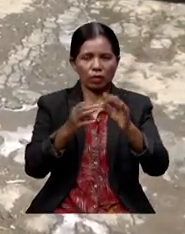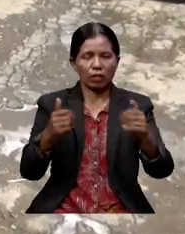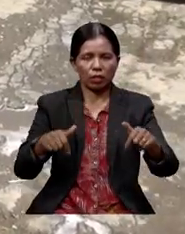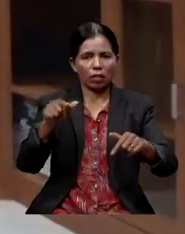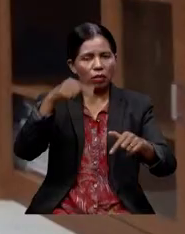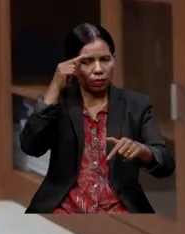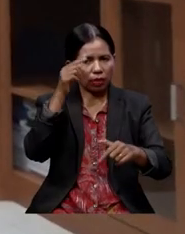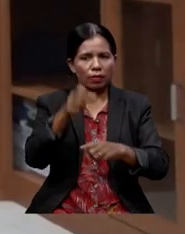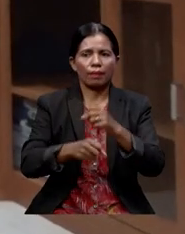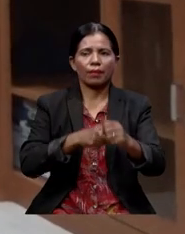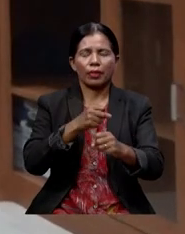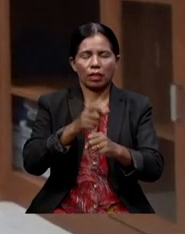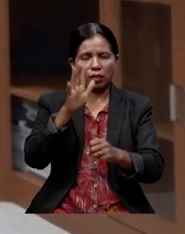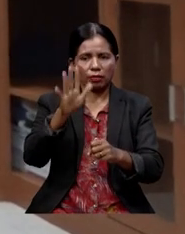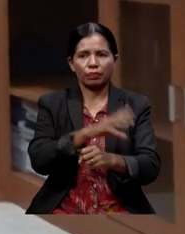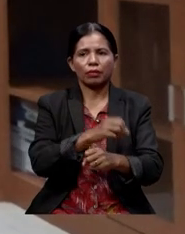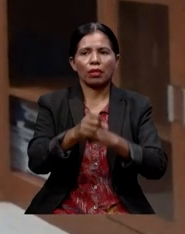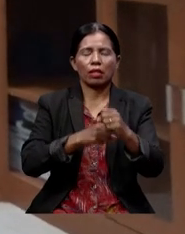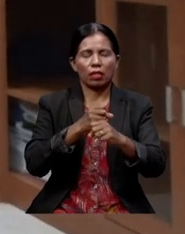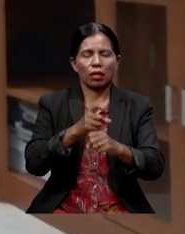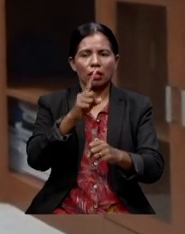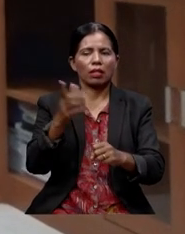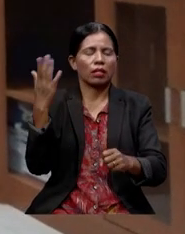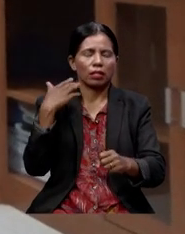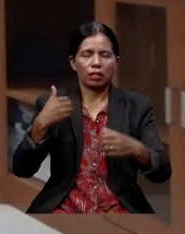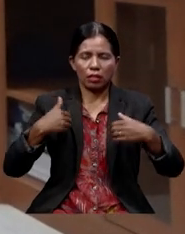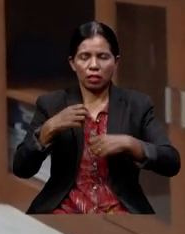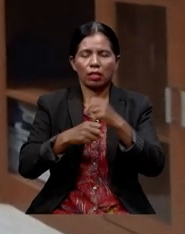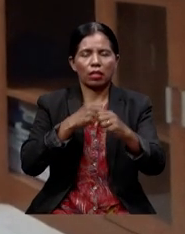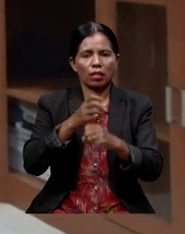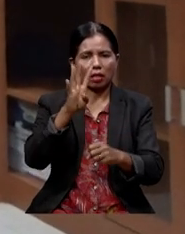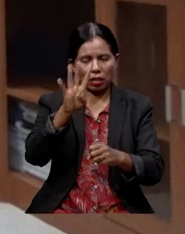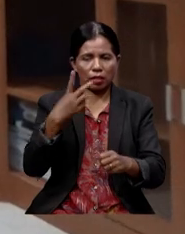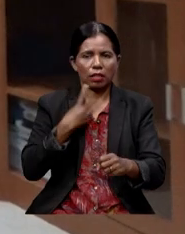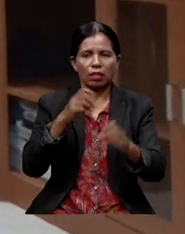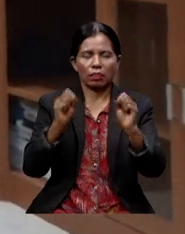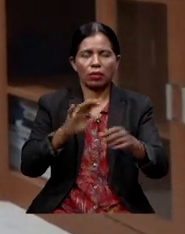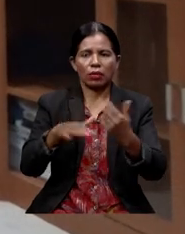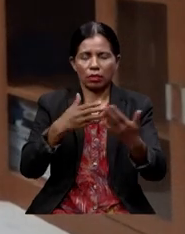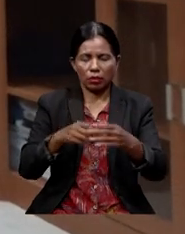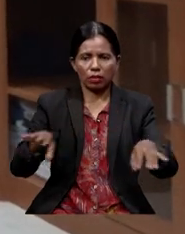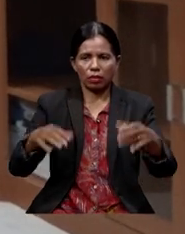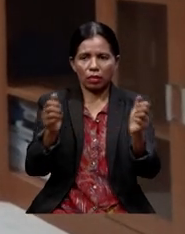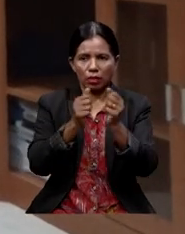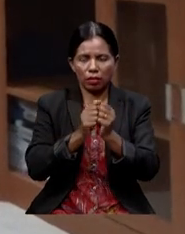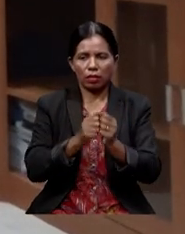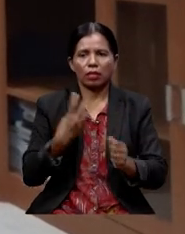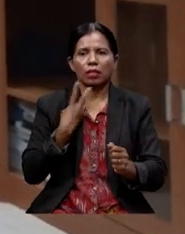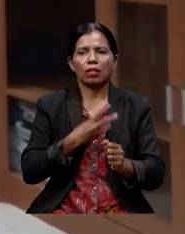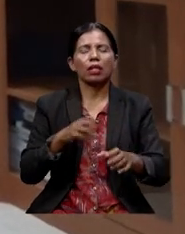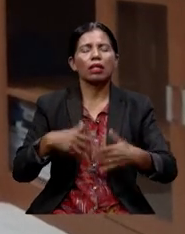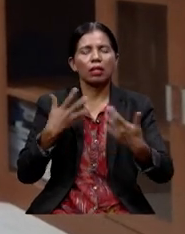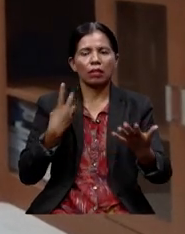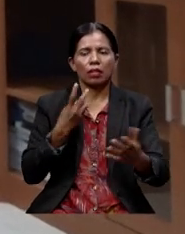tinan Lima, portina da Liona, fatta tina hat, itabele, soprattutto copera, itabele, mais ou menos, hira mo